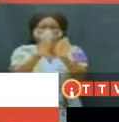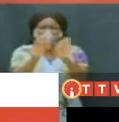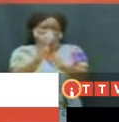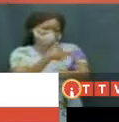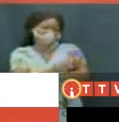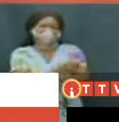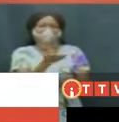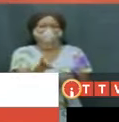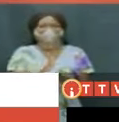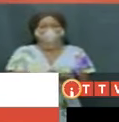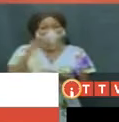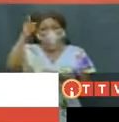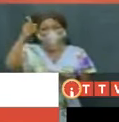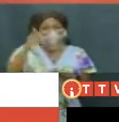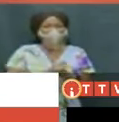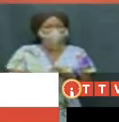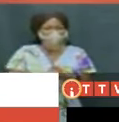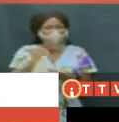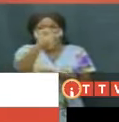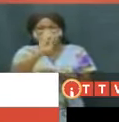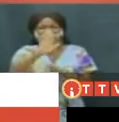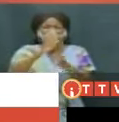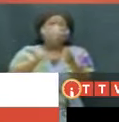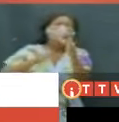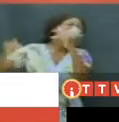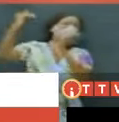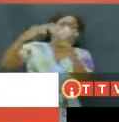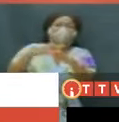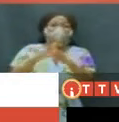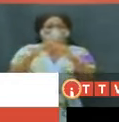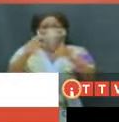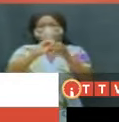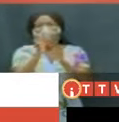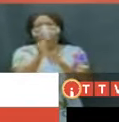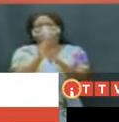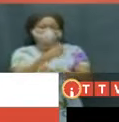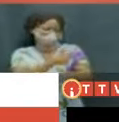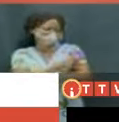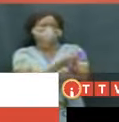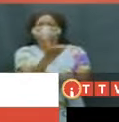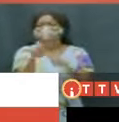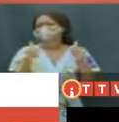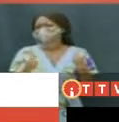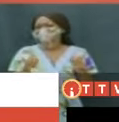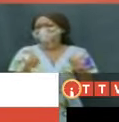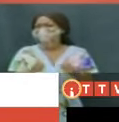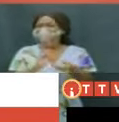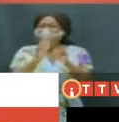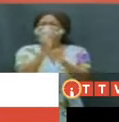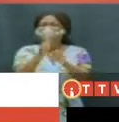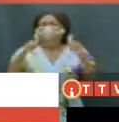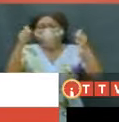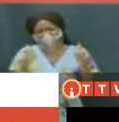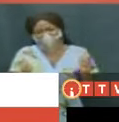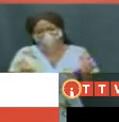kutsogolo akugwiritsa ntchito katemera amene. Ndiye ndikatemera kuti wadutsa ndithu bwino-bwino. Ubwino wake monga ndanena ndiona